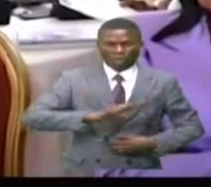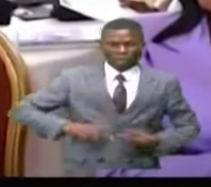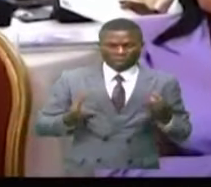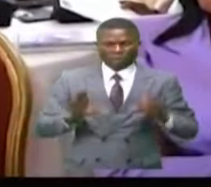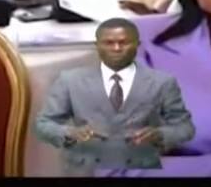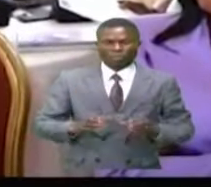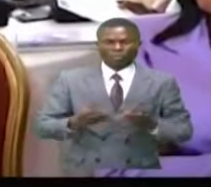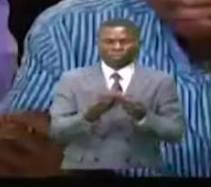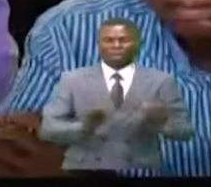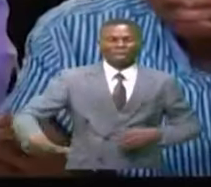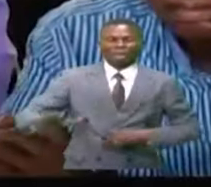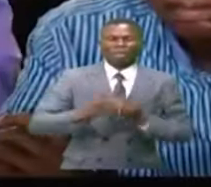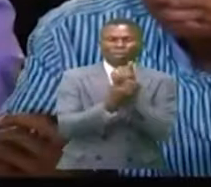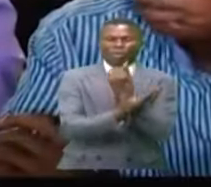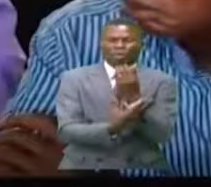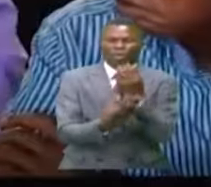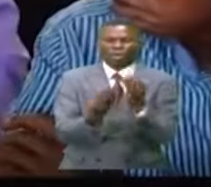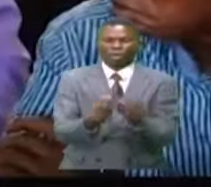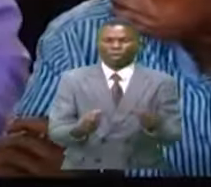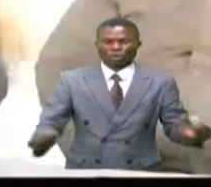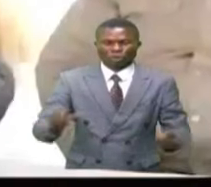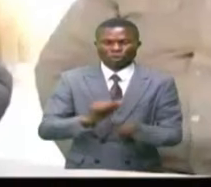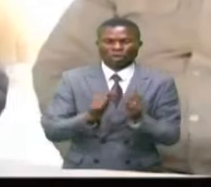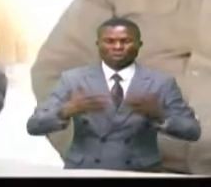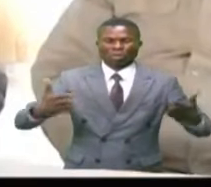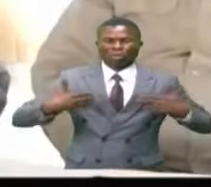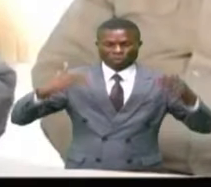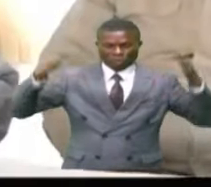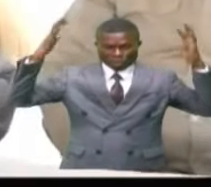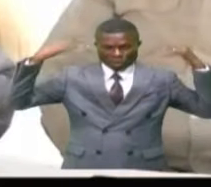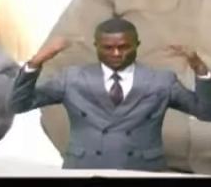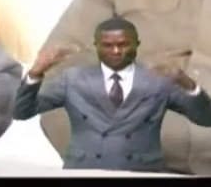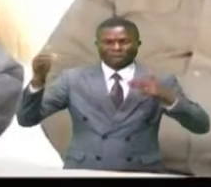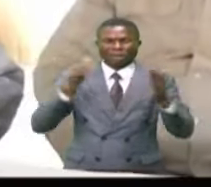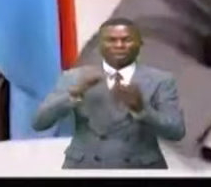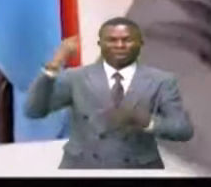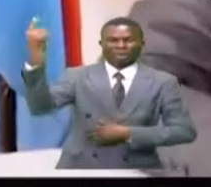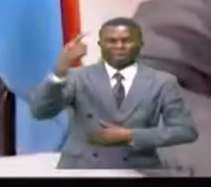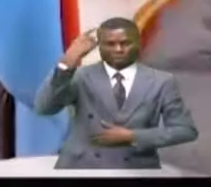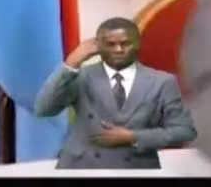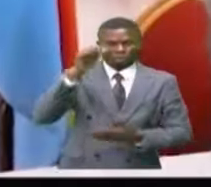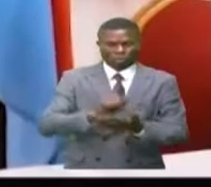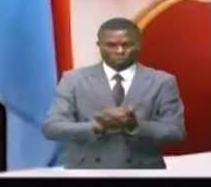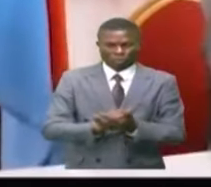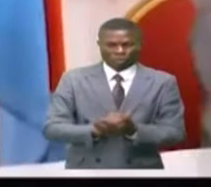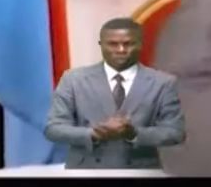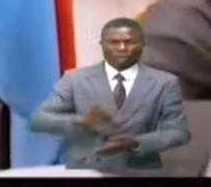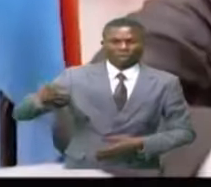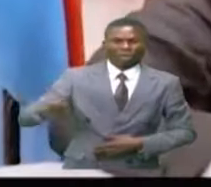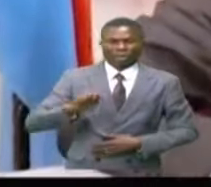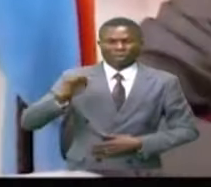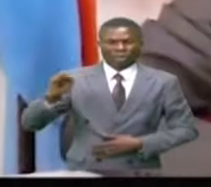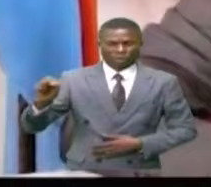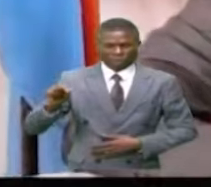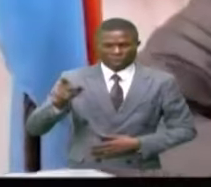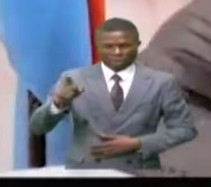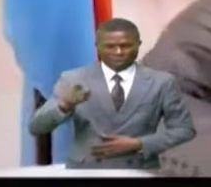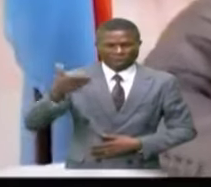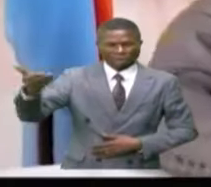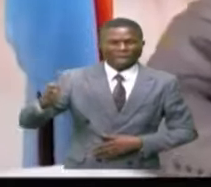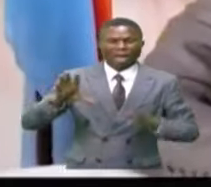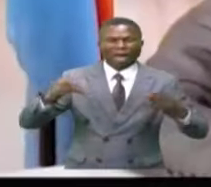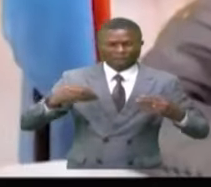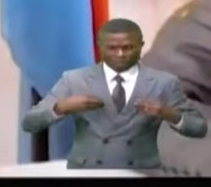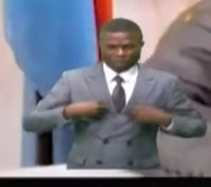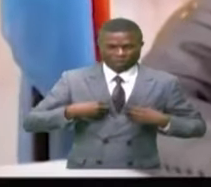pays solution au problème des réchauffements climatiques qui menacent le monde. A cet effet, Jean-Norbert Lokula Lolisambo accueille à bras